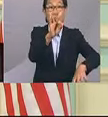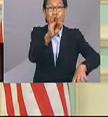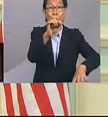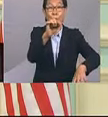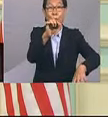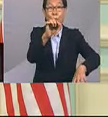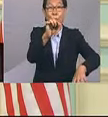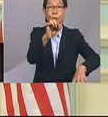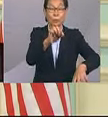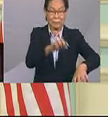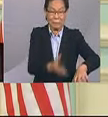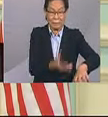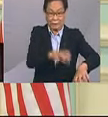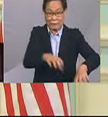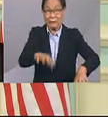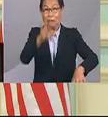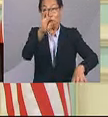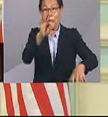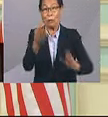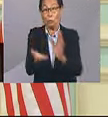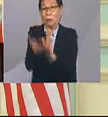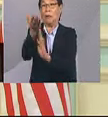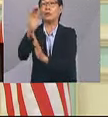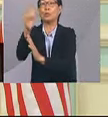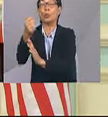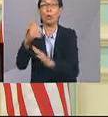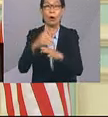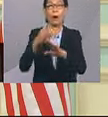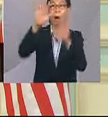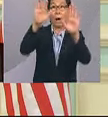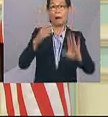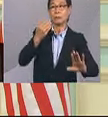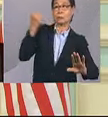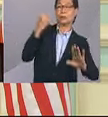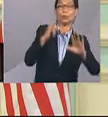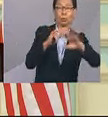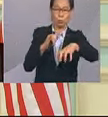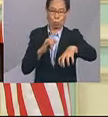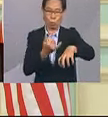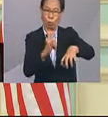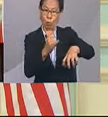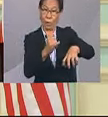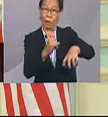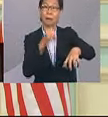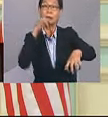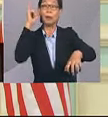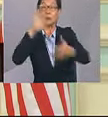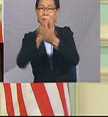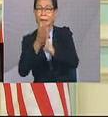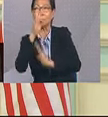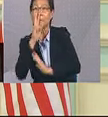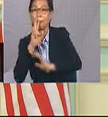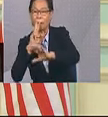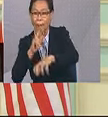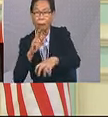10, iaitu kawasan Petaling yang sebelum ni Ahad sebelum ni dia zon kuning, tapi semalam menjadi zon